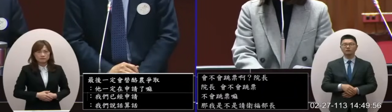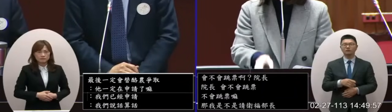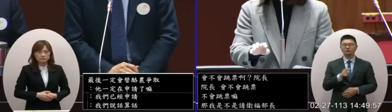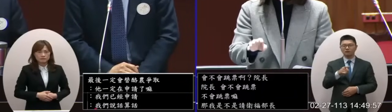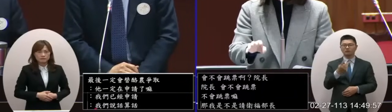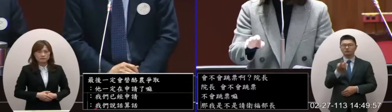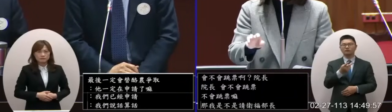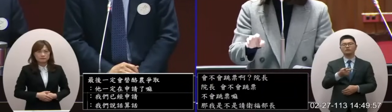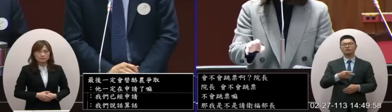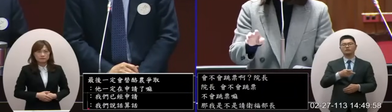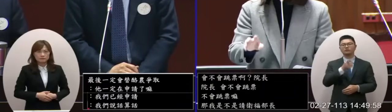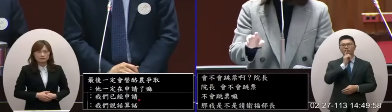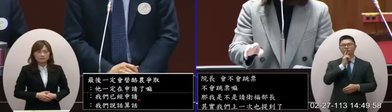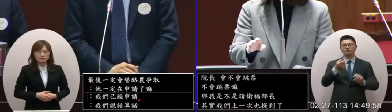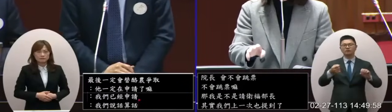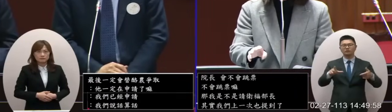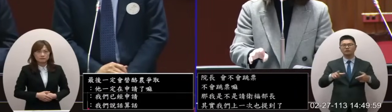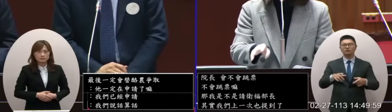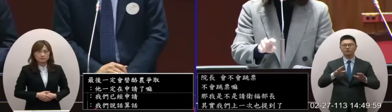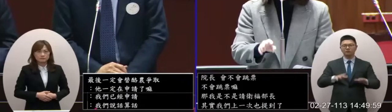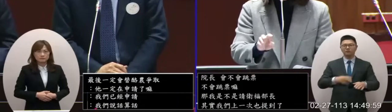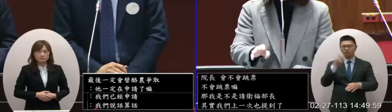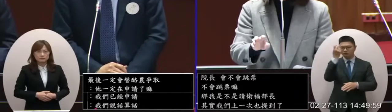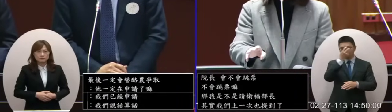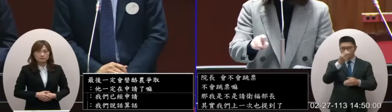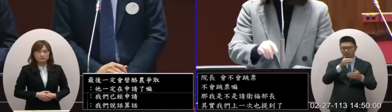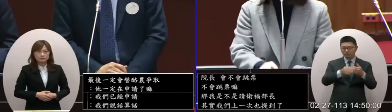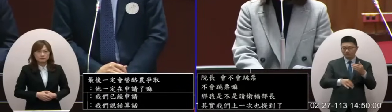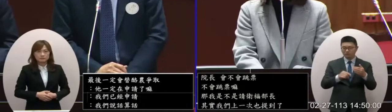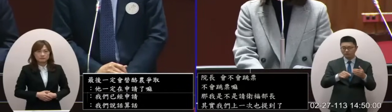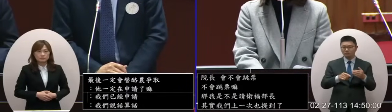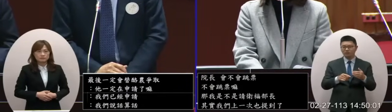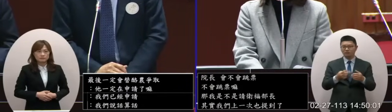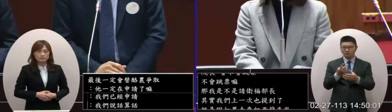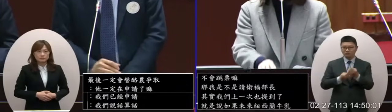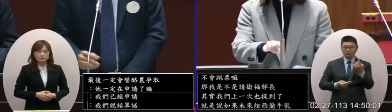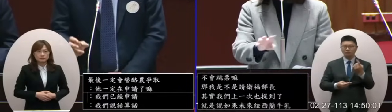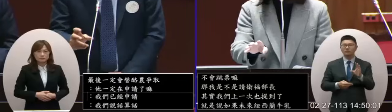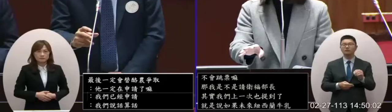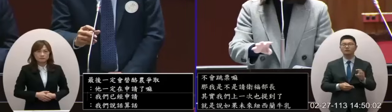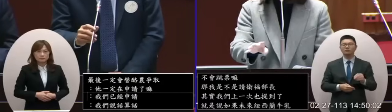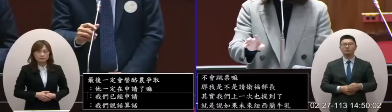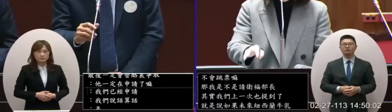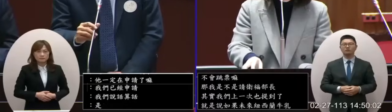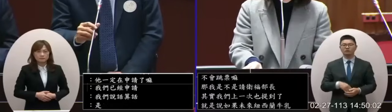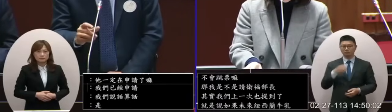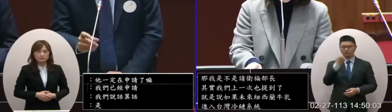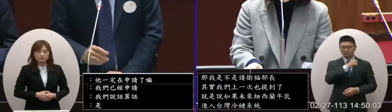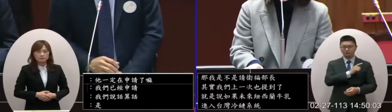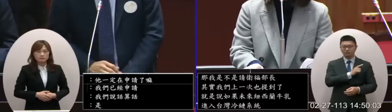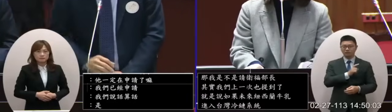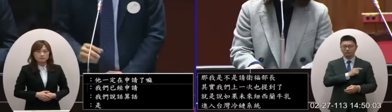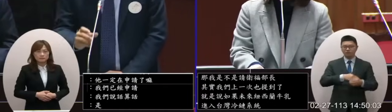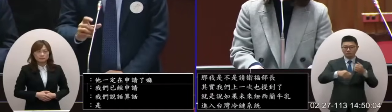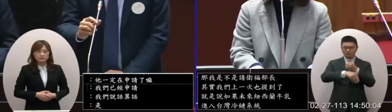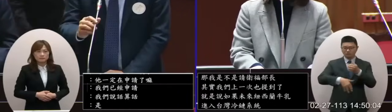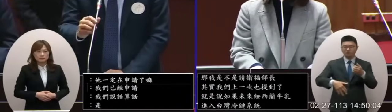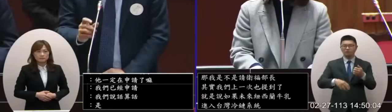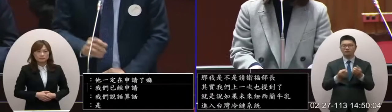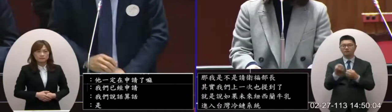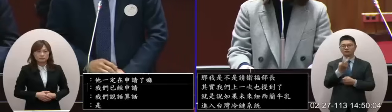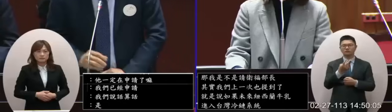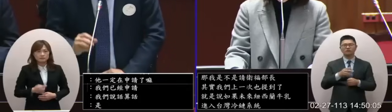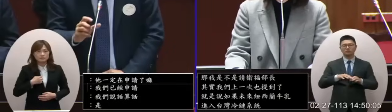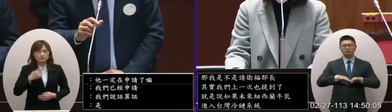不一的。我不知道你们现在检验的标准已经合而为一了没有？不要在台湾里面搞两制嘛，一国两制